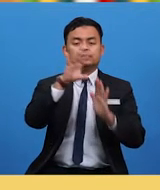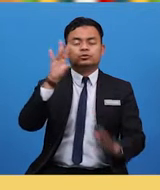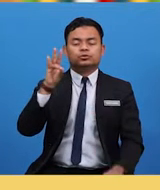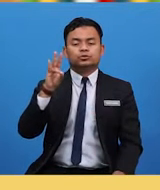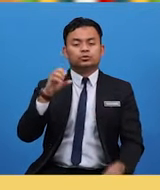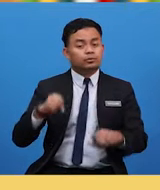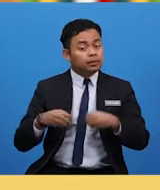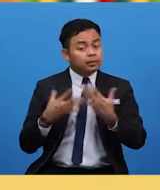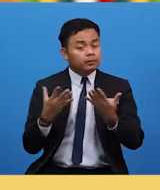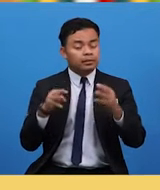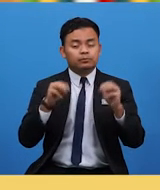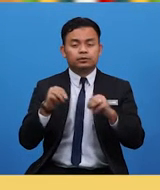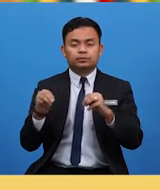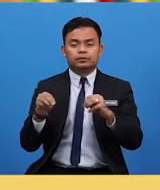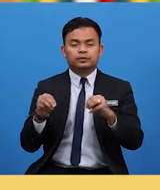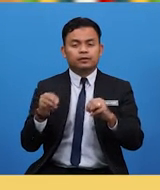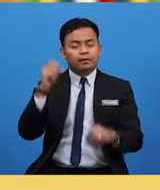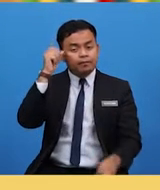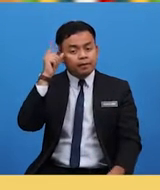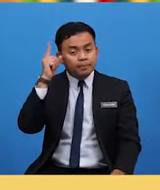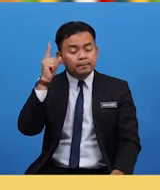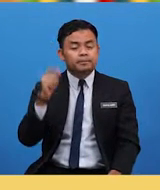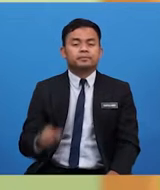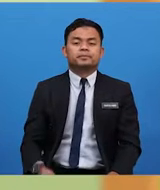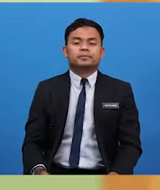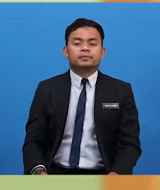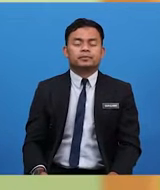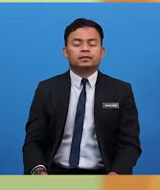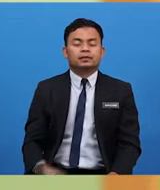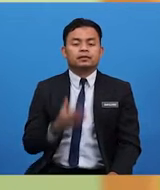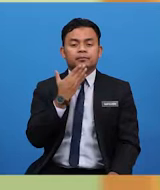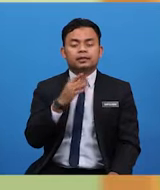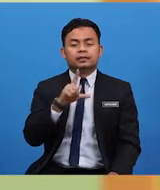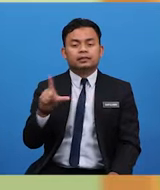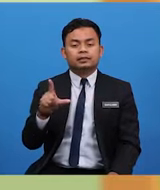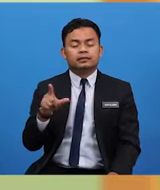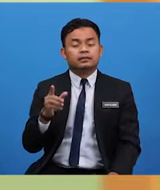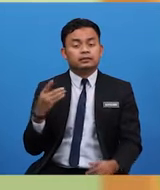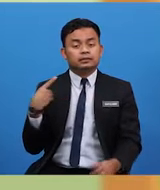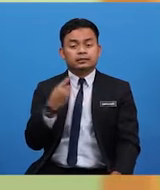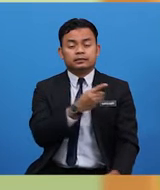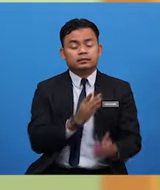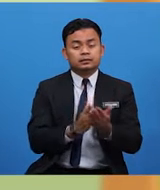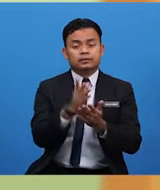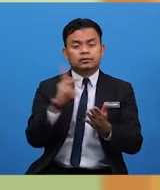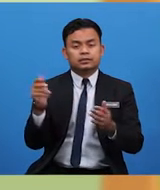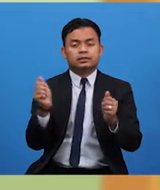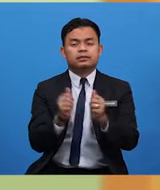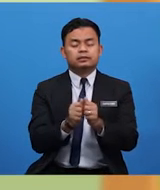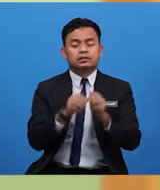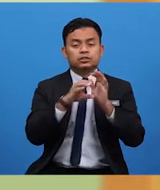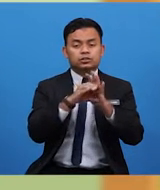Bagaimana mode-mode paham kasta ke ini Baiklah kita teruskan dengan